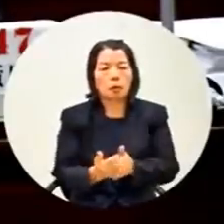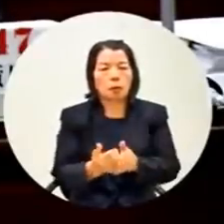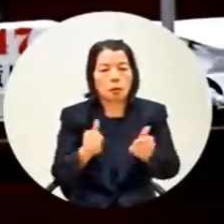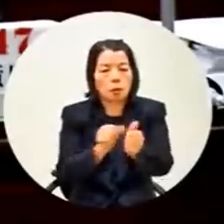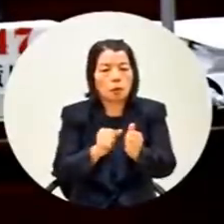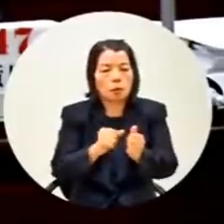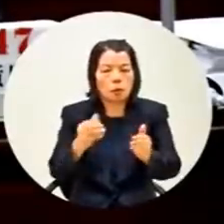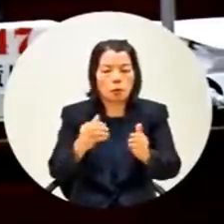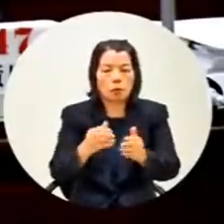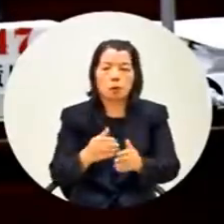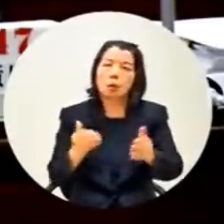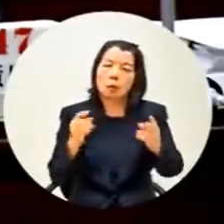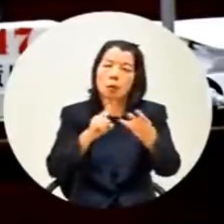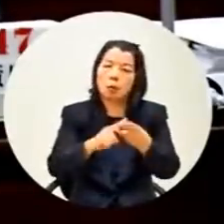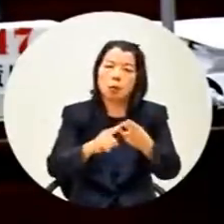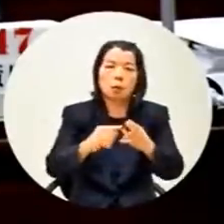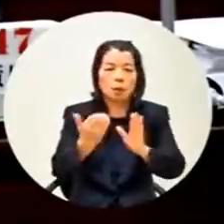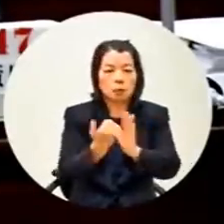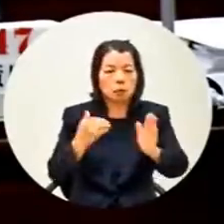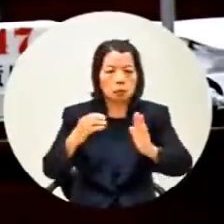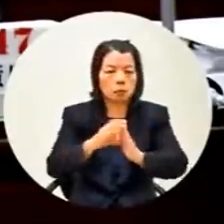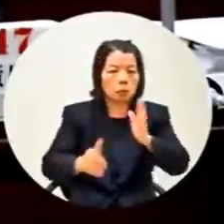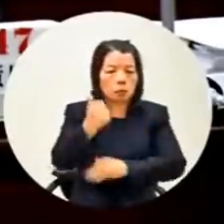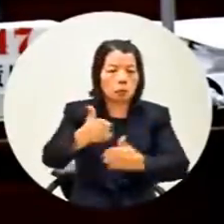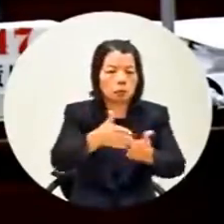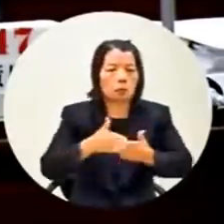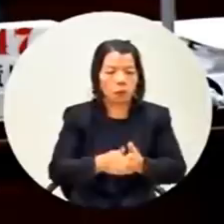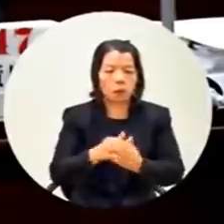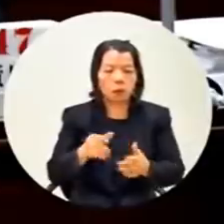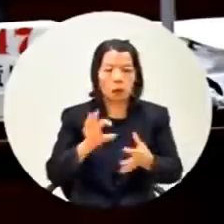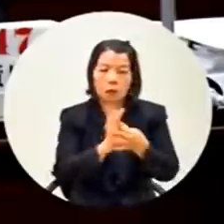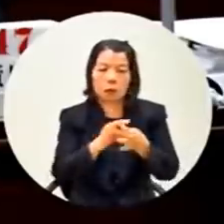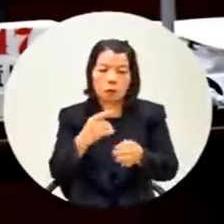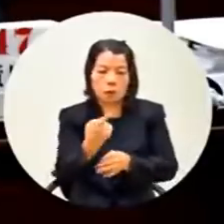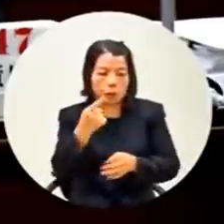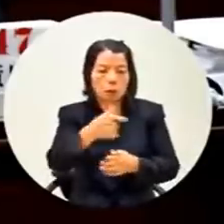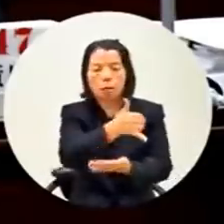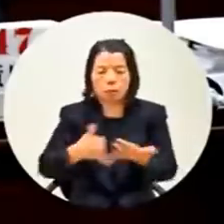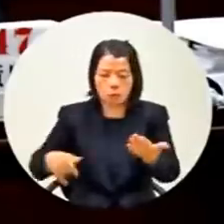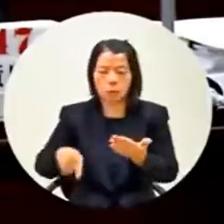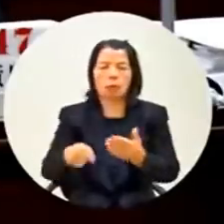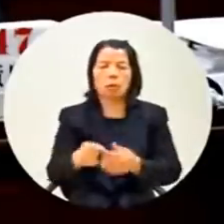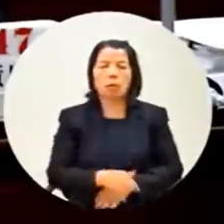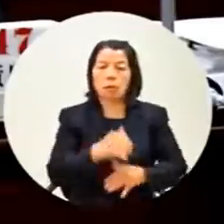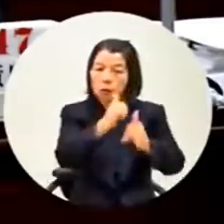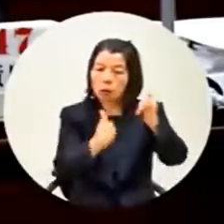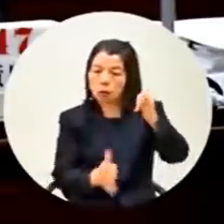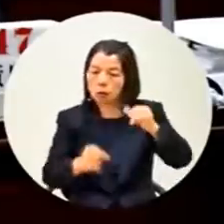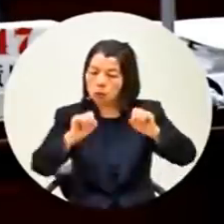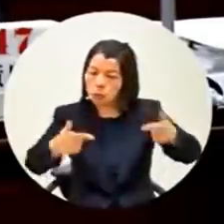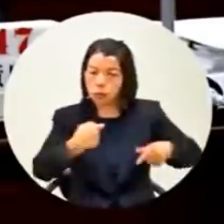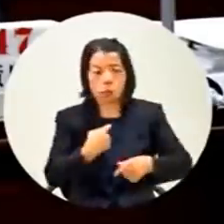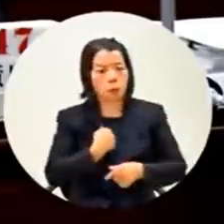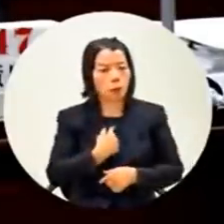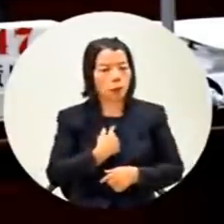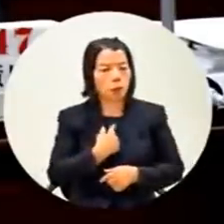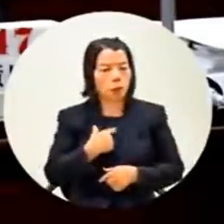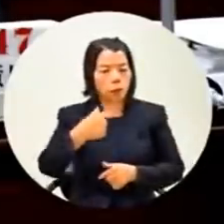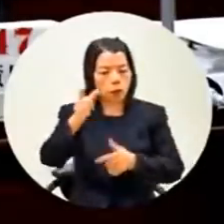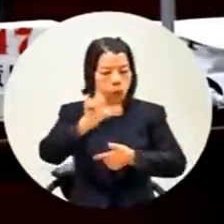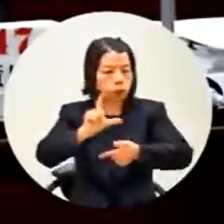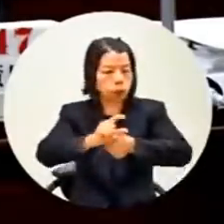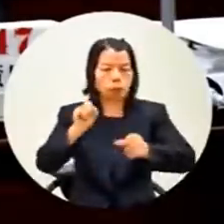长，这个是监察院的调查报告，不是我讲的故事哦，这监察院调查报告请你去看